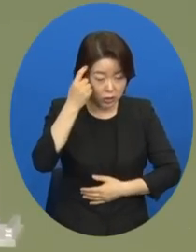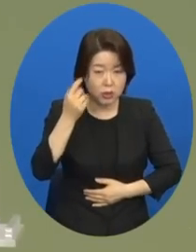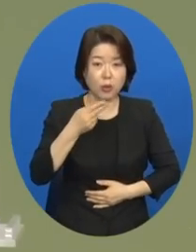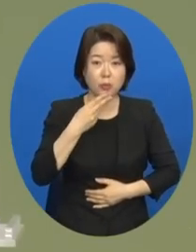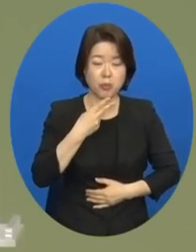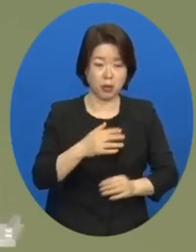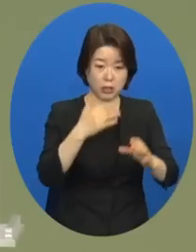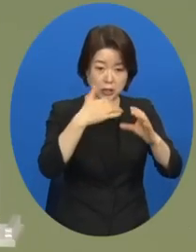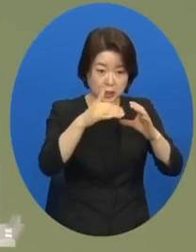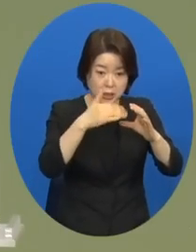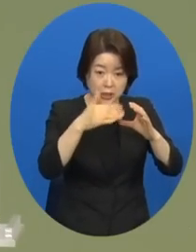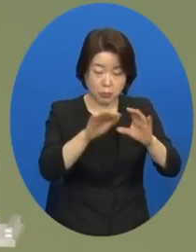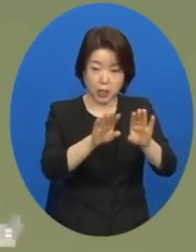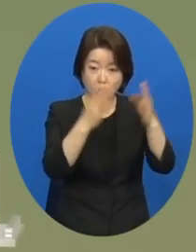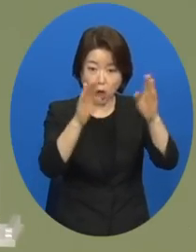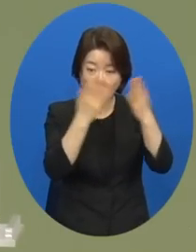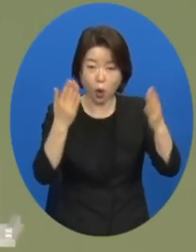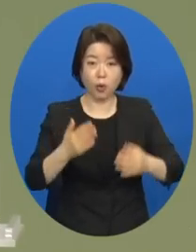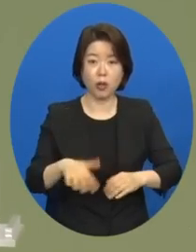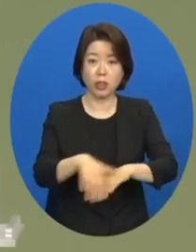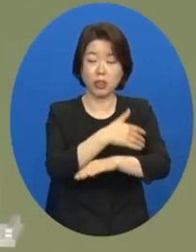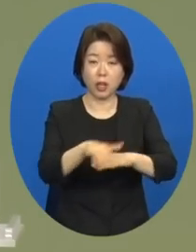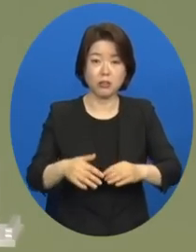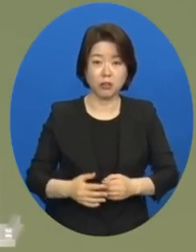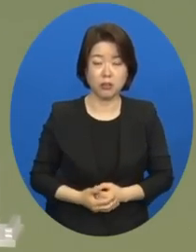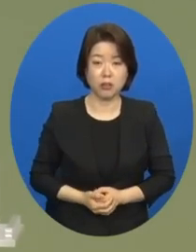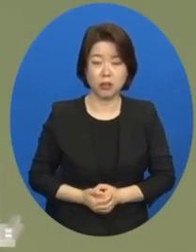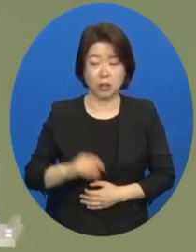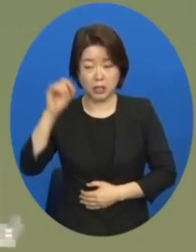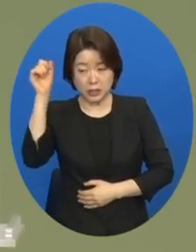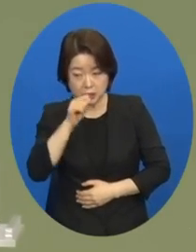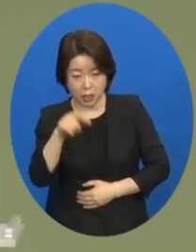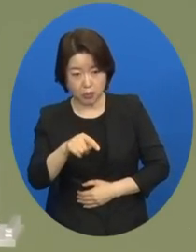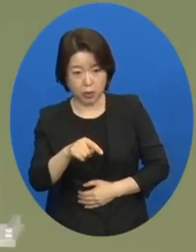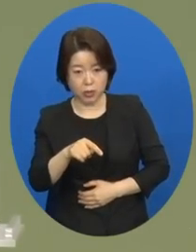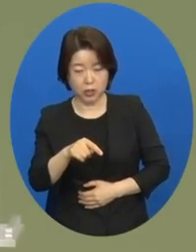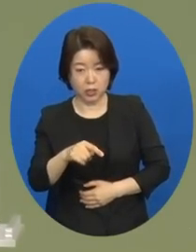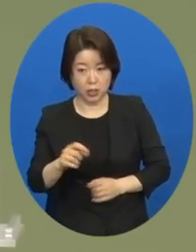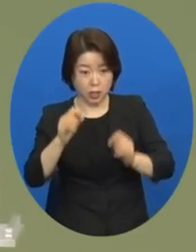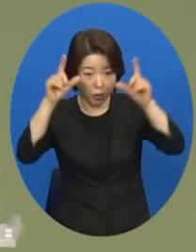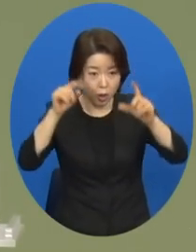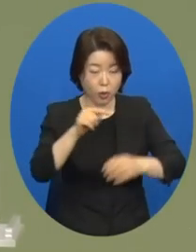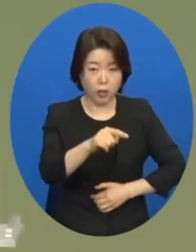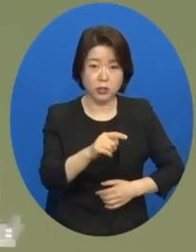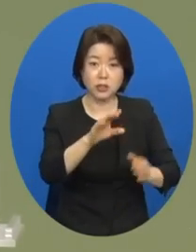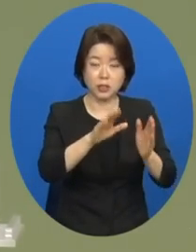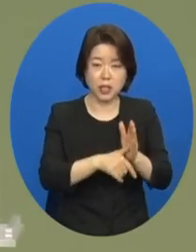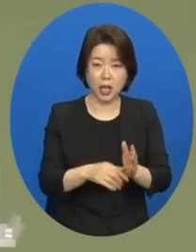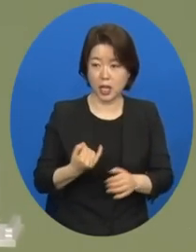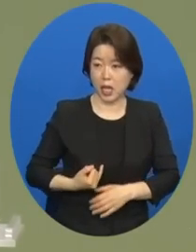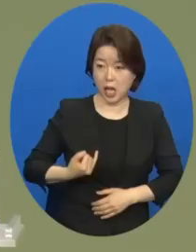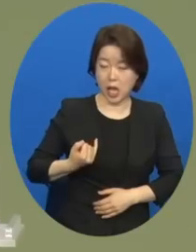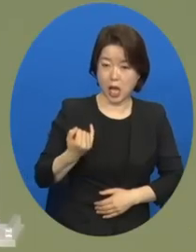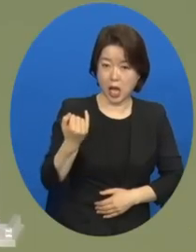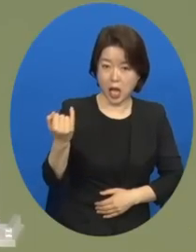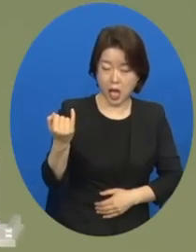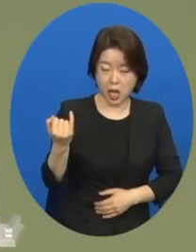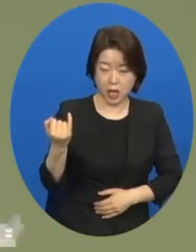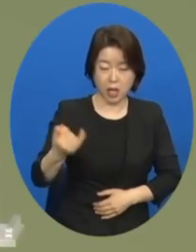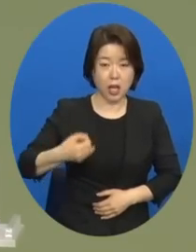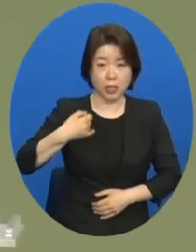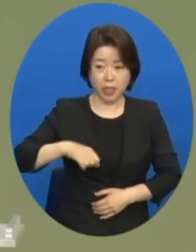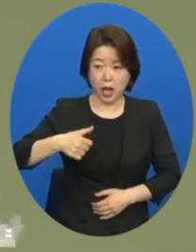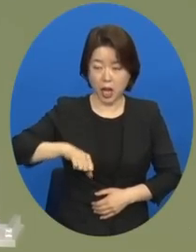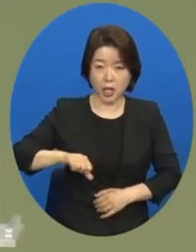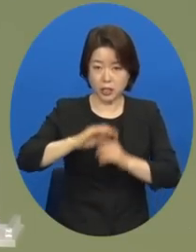열어놓고 다녔다 근데 새벽에 아내가 그것을 보고 깨운 그 밤 안에가 딸과 아들과 함께 나를 깨워